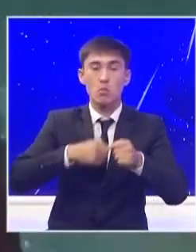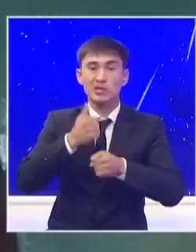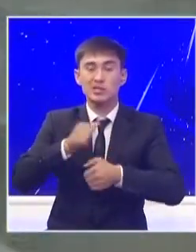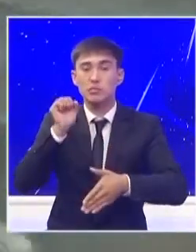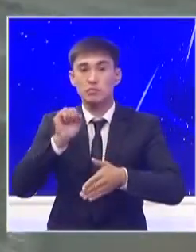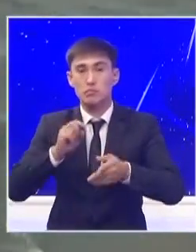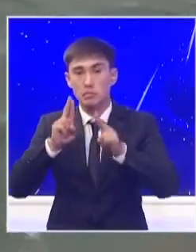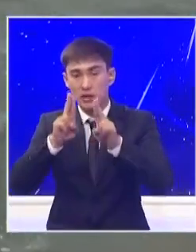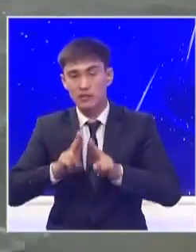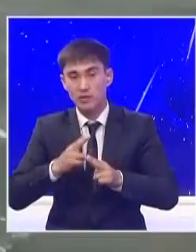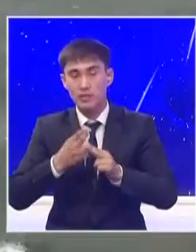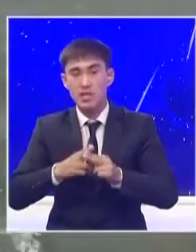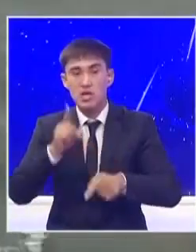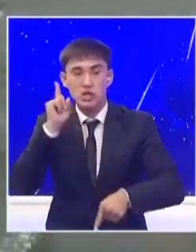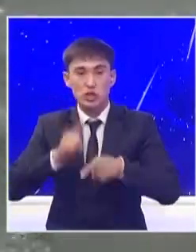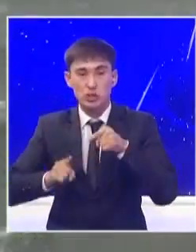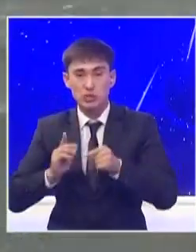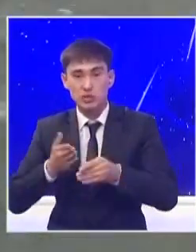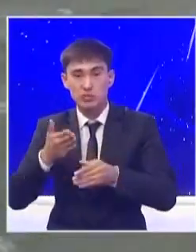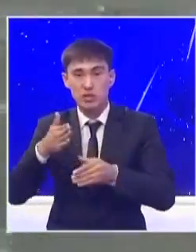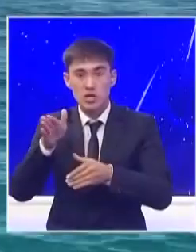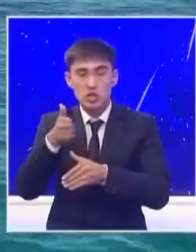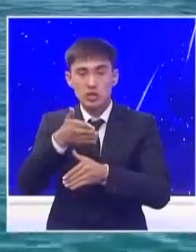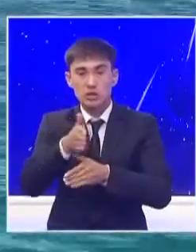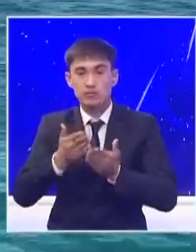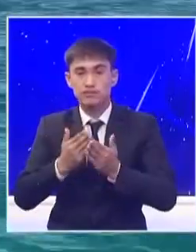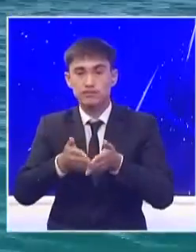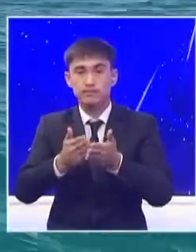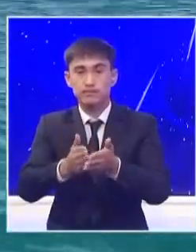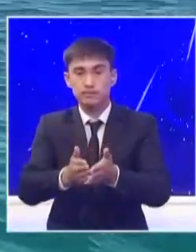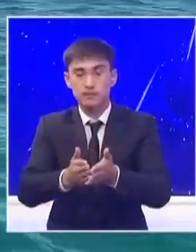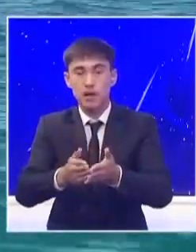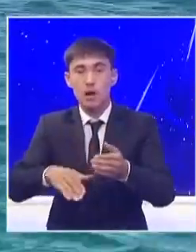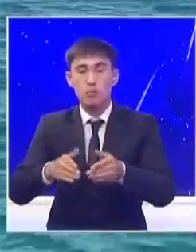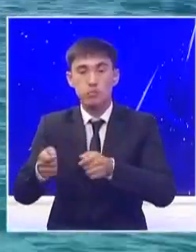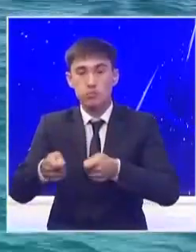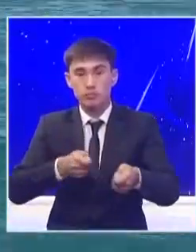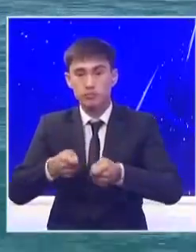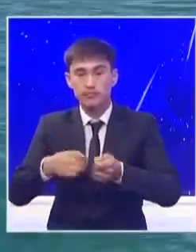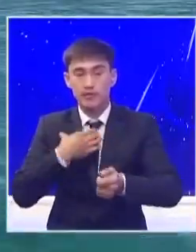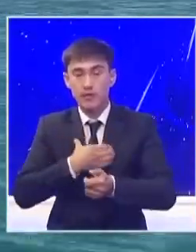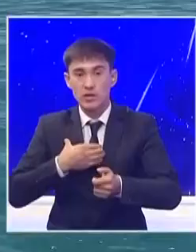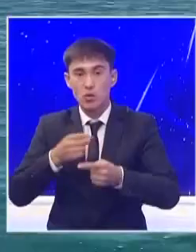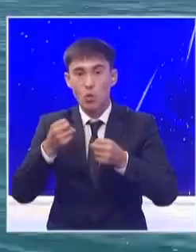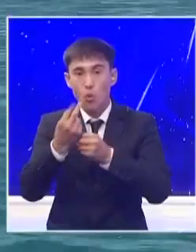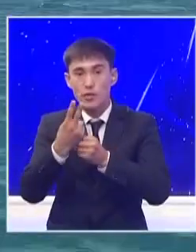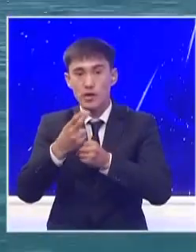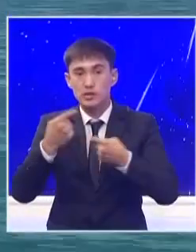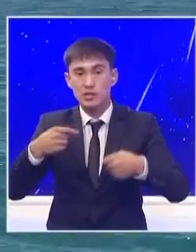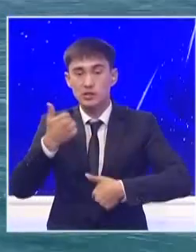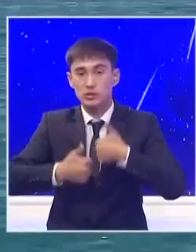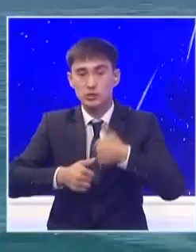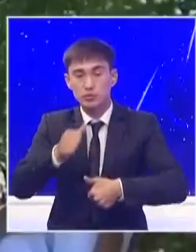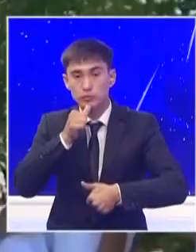бірі. Жылдамдықпен желкенді дұрыс бағыттап, қайықты басқару маңызды. Бақ сынаған спортшылар 12 түрлі жарыстан сынға